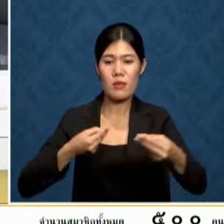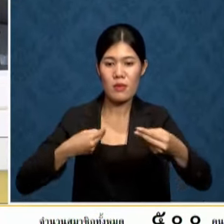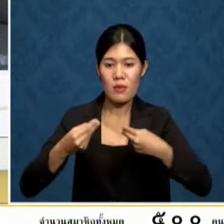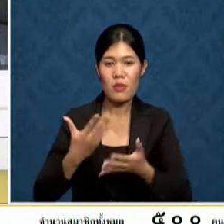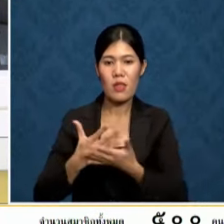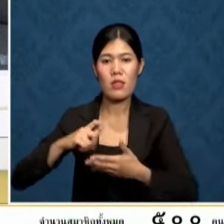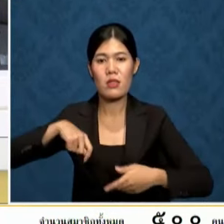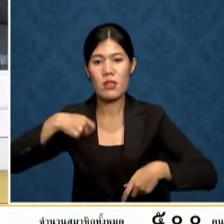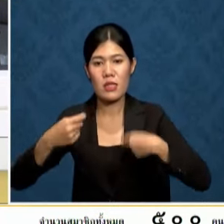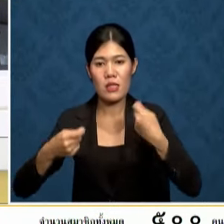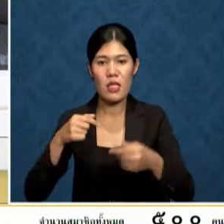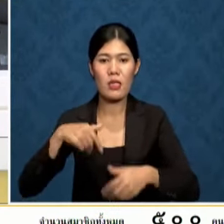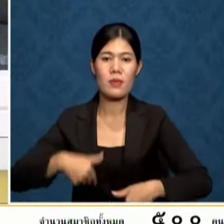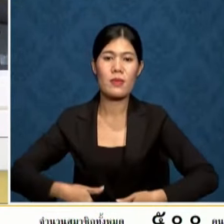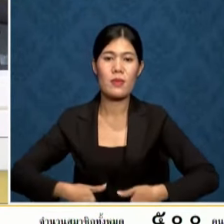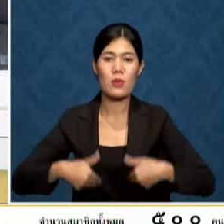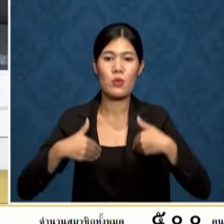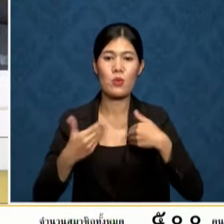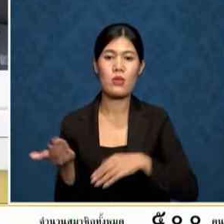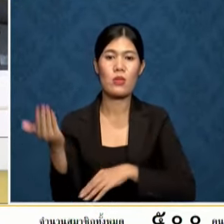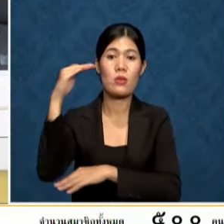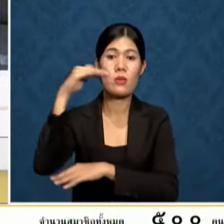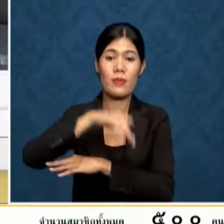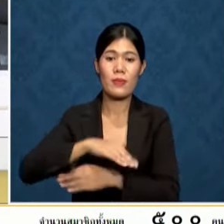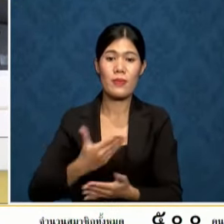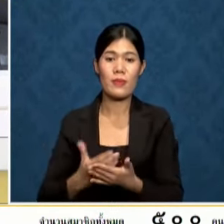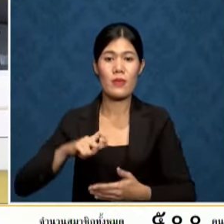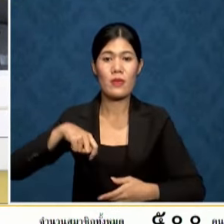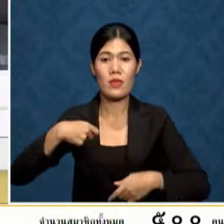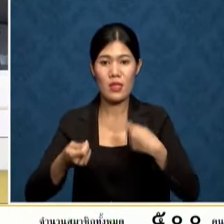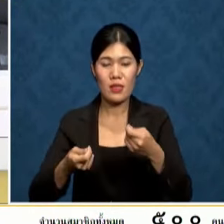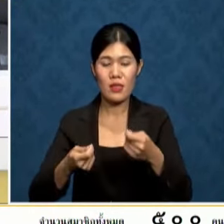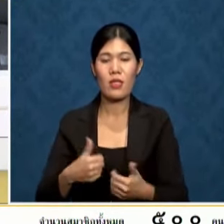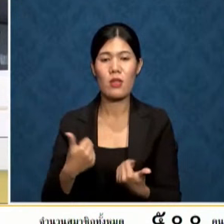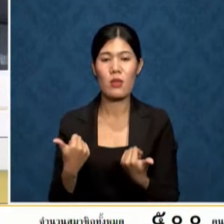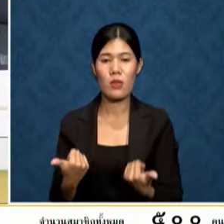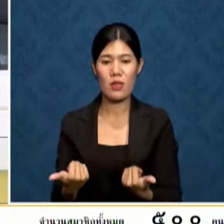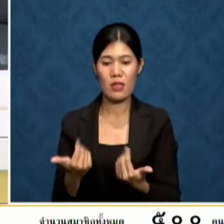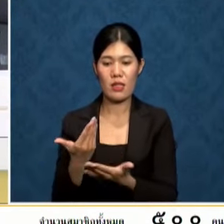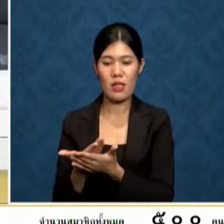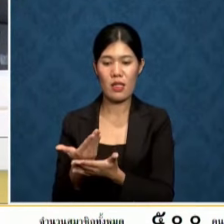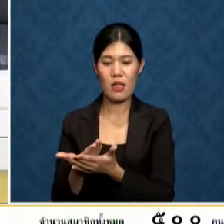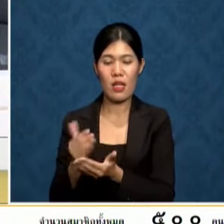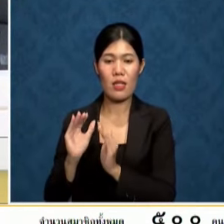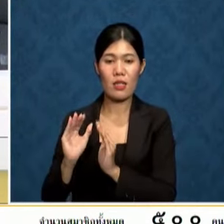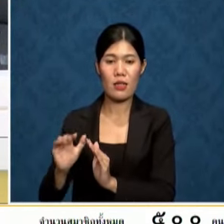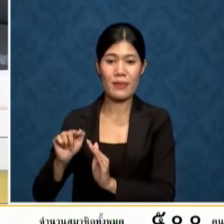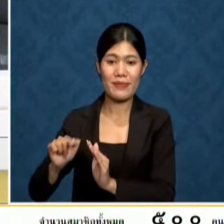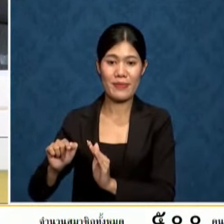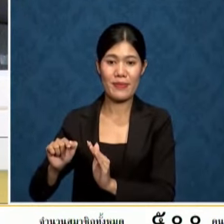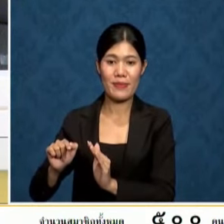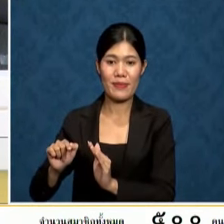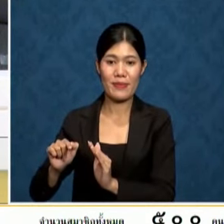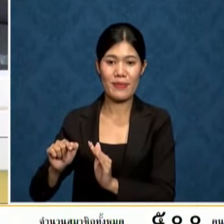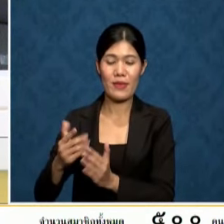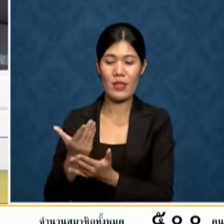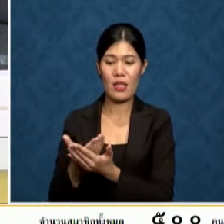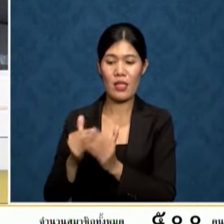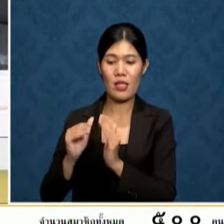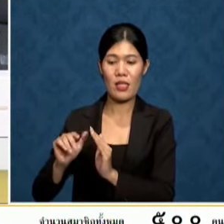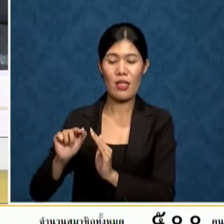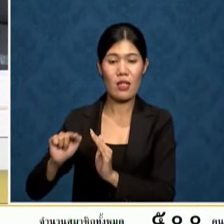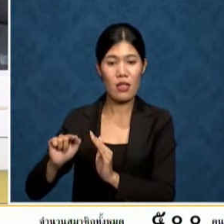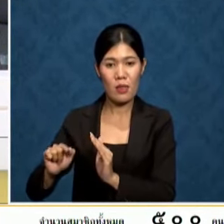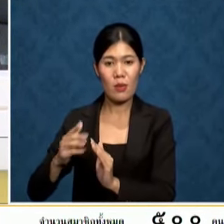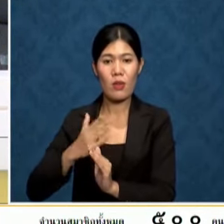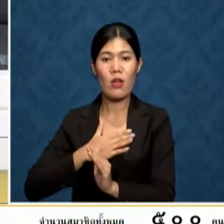ครองชีพประจำวันวันนี้เรามีพื้นที่ทางการคลังที่ท่านถามเนี่ยเราจะใช้พื้นที่ทางการคลังนี้